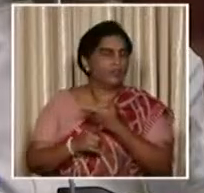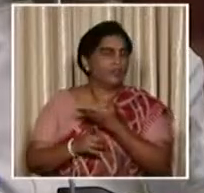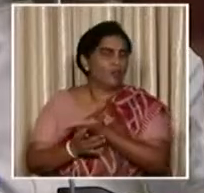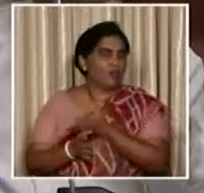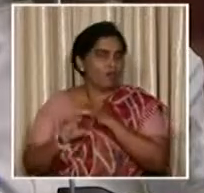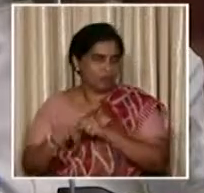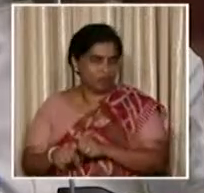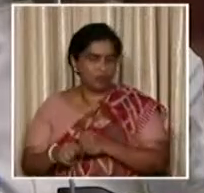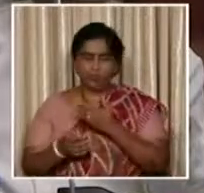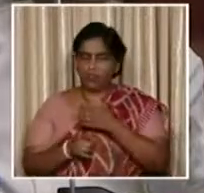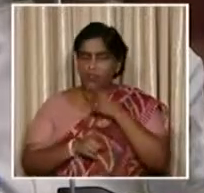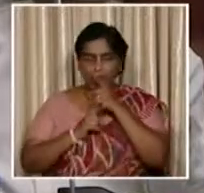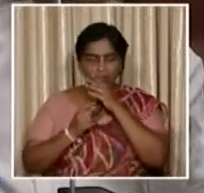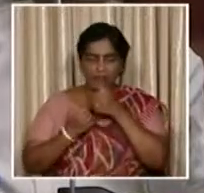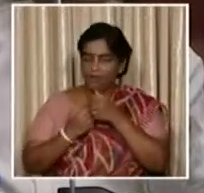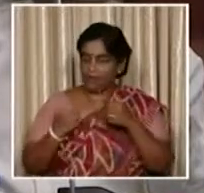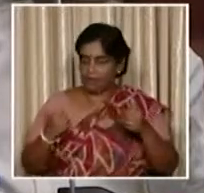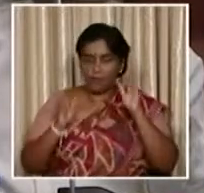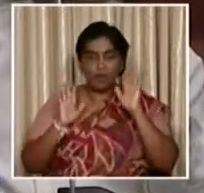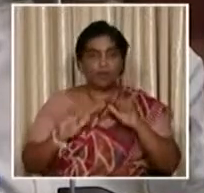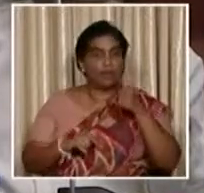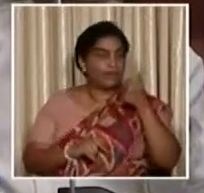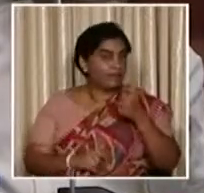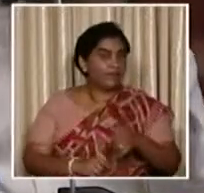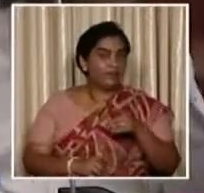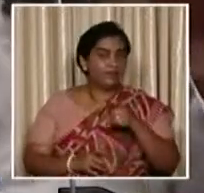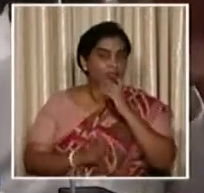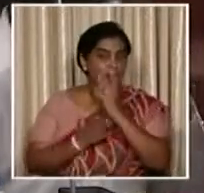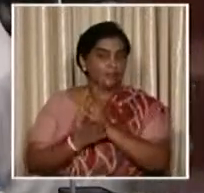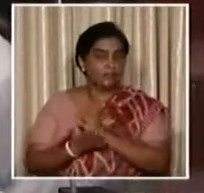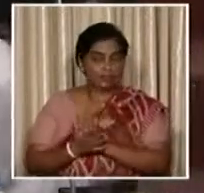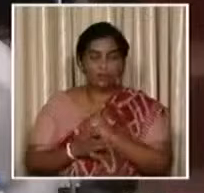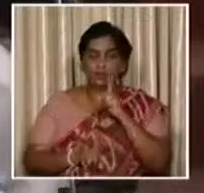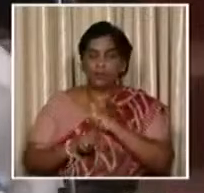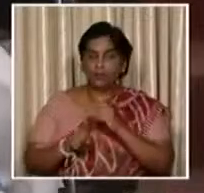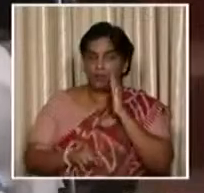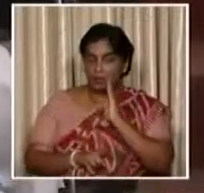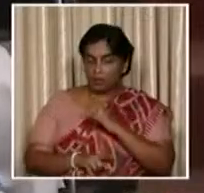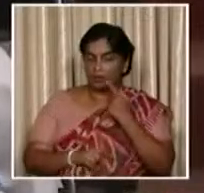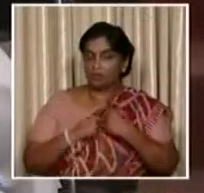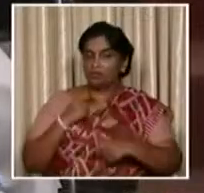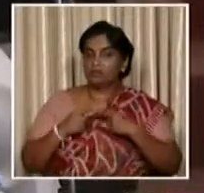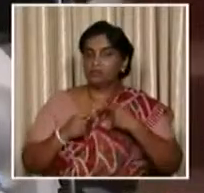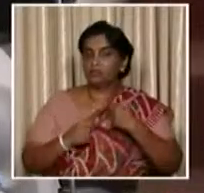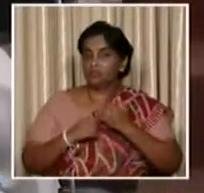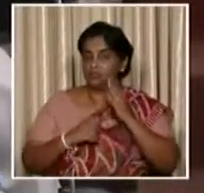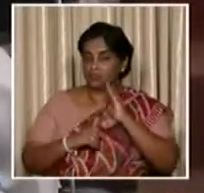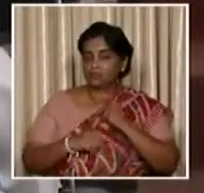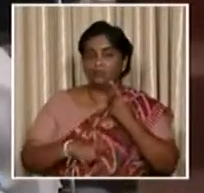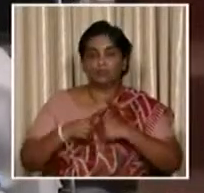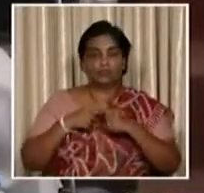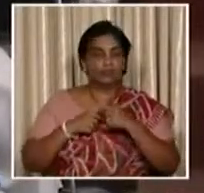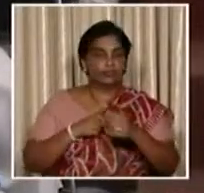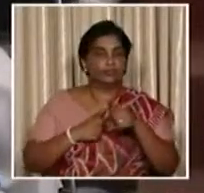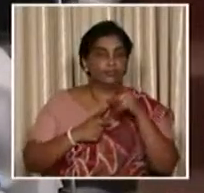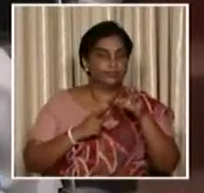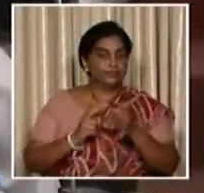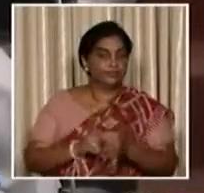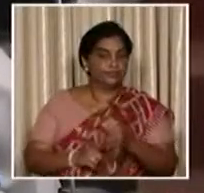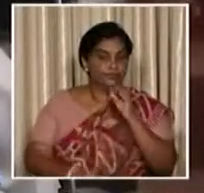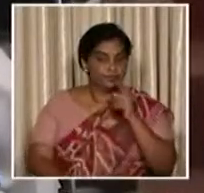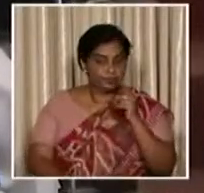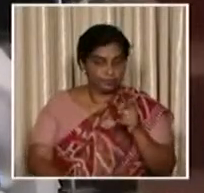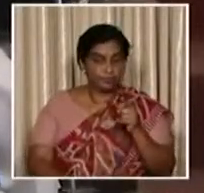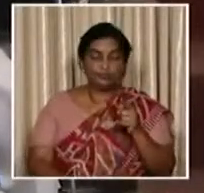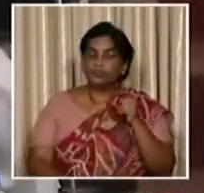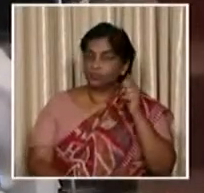කතාවක්. නමුත් වැදගත් දේ මේ විවස්ථා සභාවට ස්වාධීනත්වයක් තියෙනවා. ඔබතුමා සභාපති.